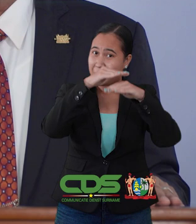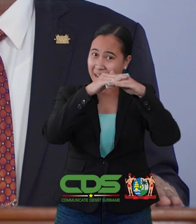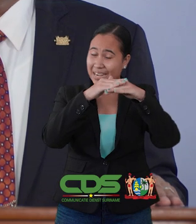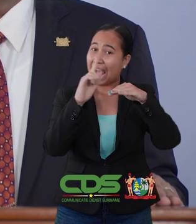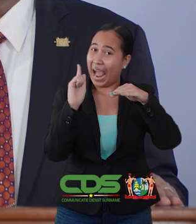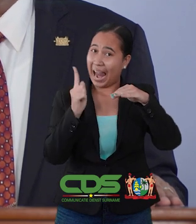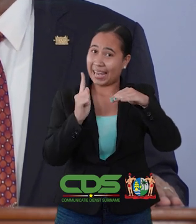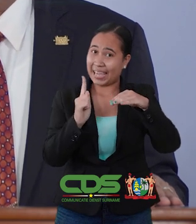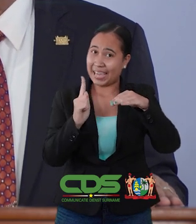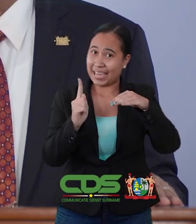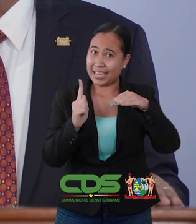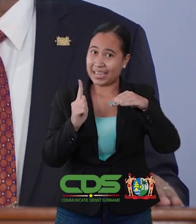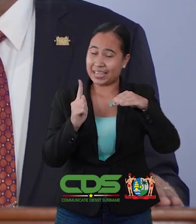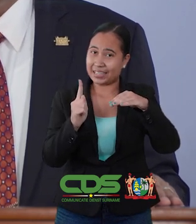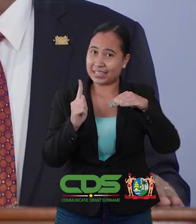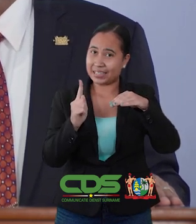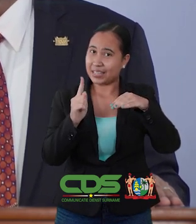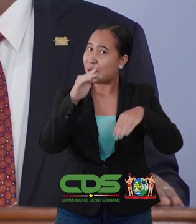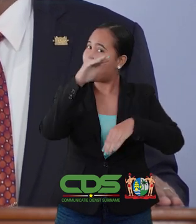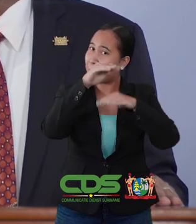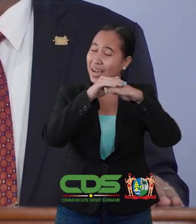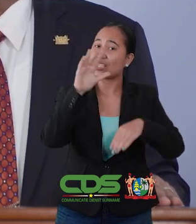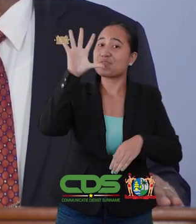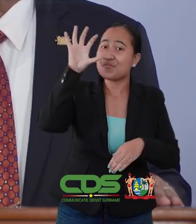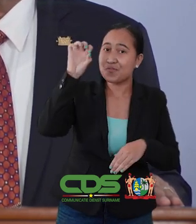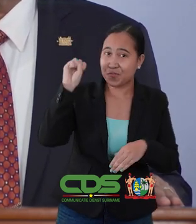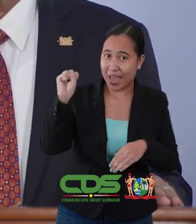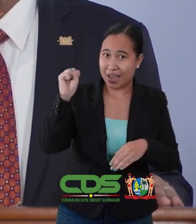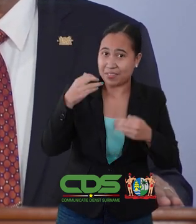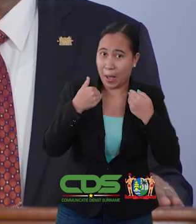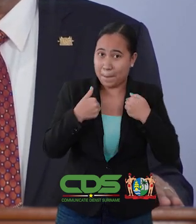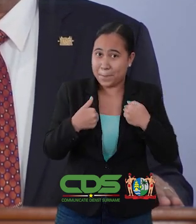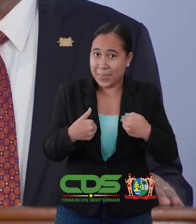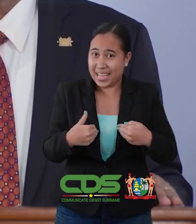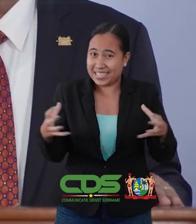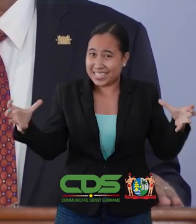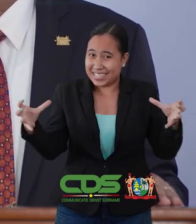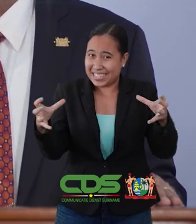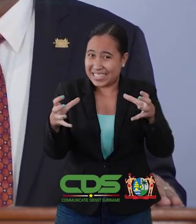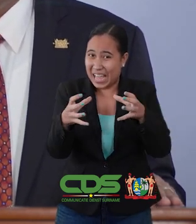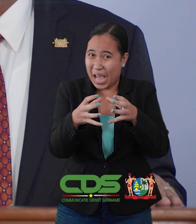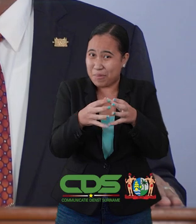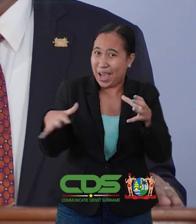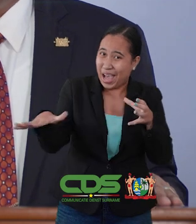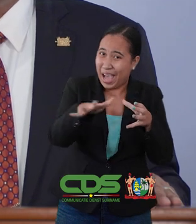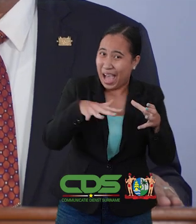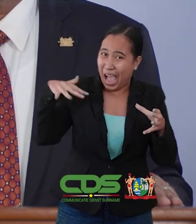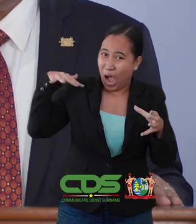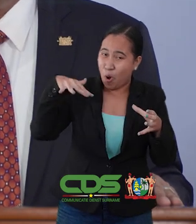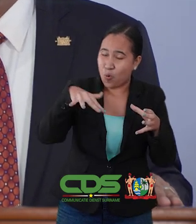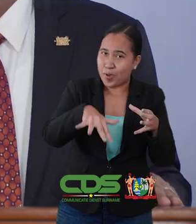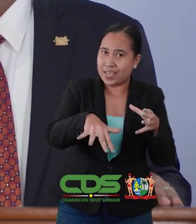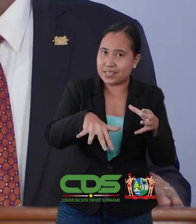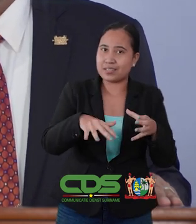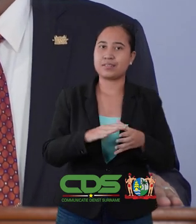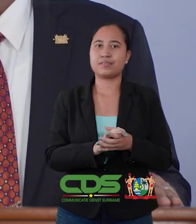uitsluitend indien en voor zover niet meer dan 50 personen tegelijkertijd ter plaatse aanwezig